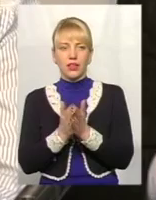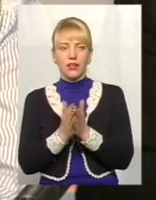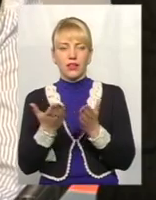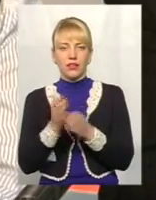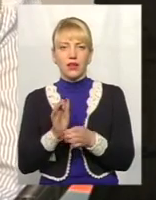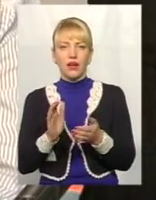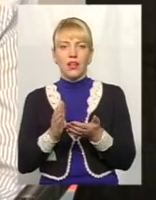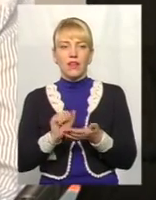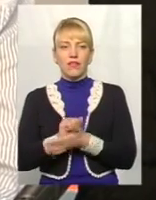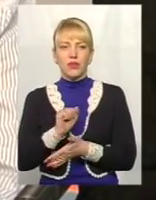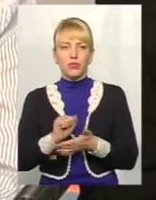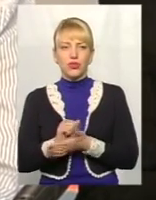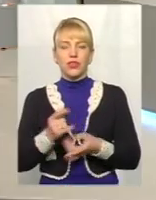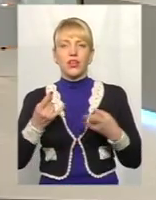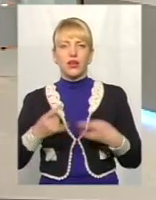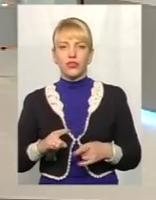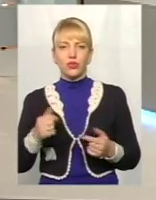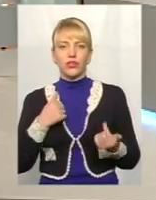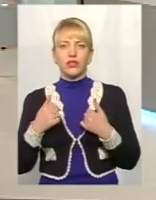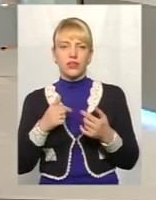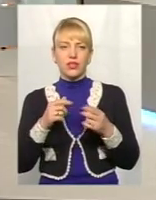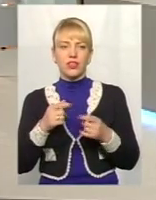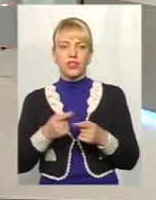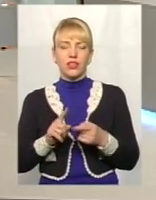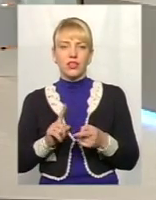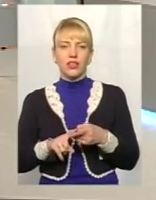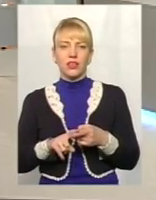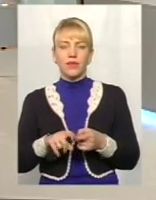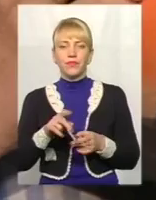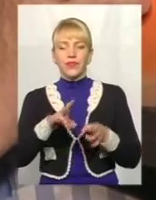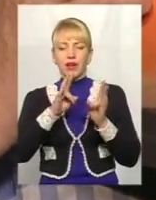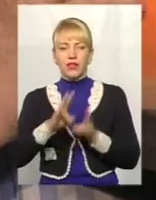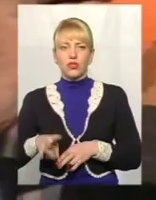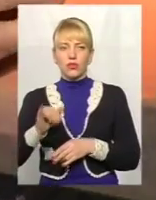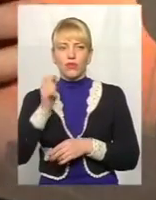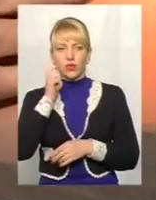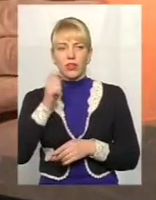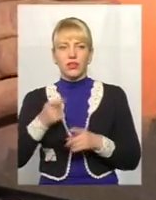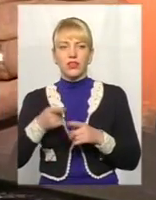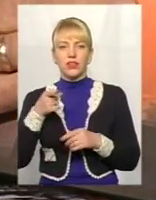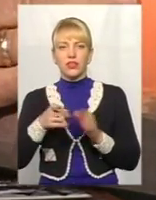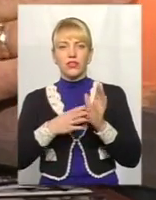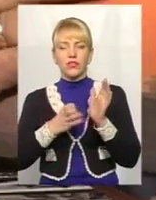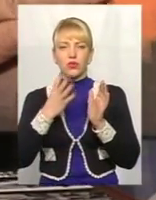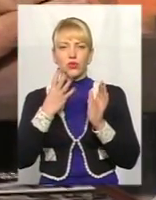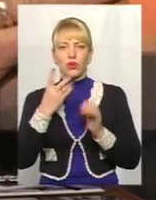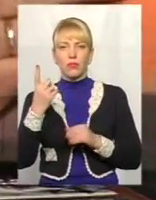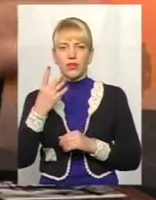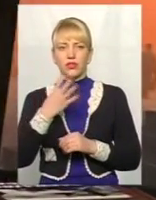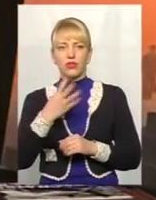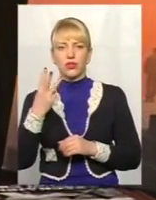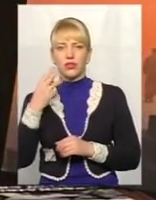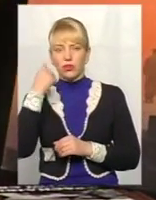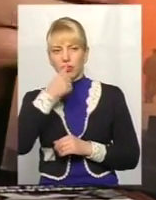випущена «Рождені страждать». Це катастрофа в Україні 1941-1944 роки,